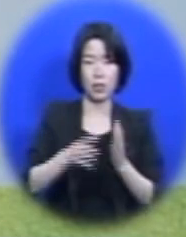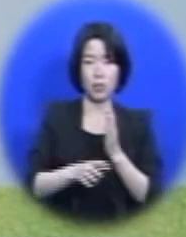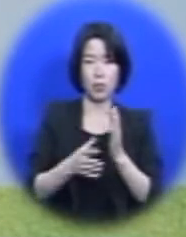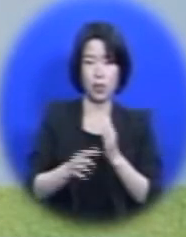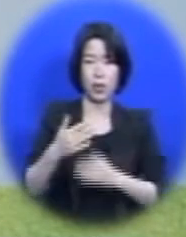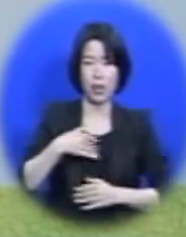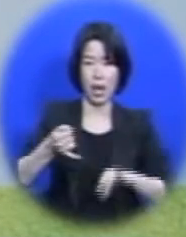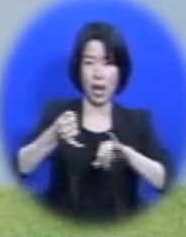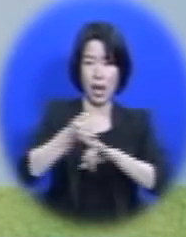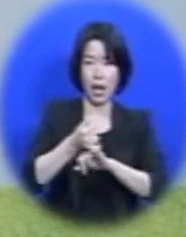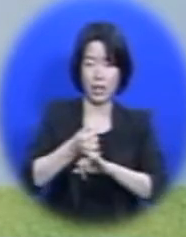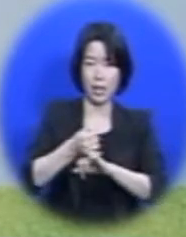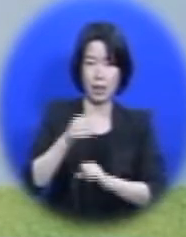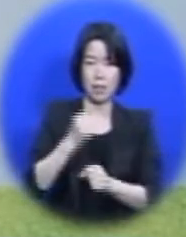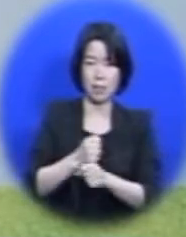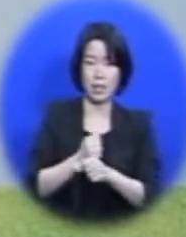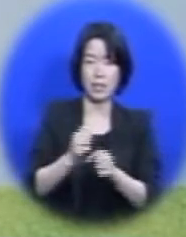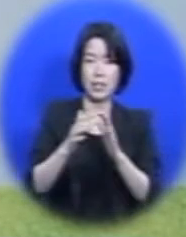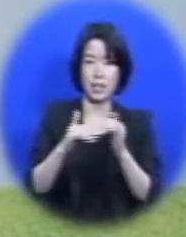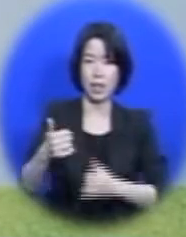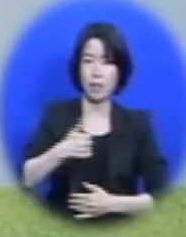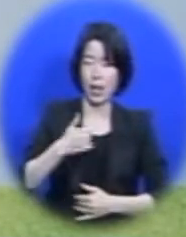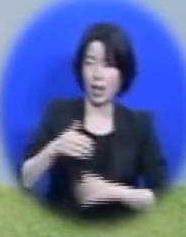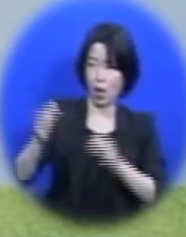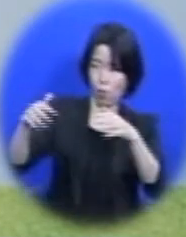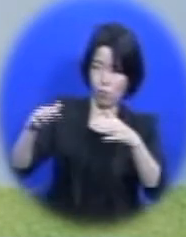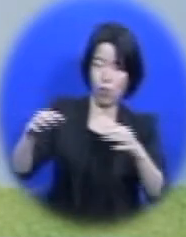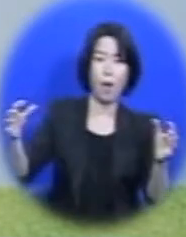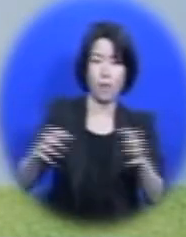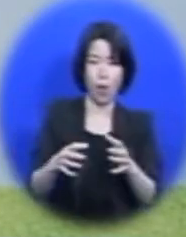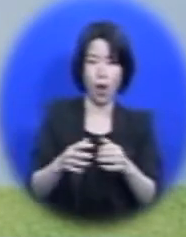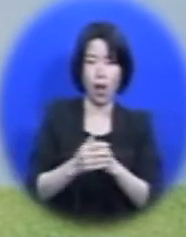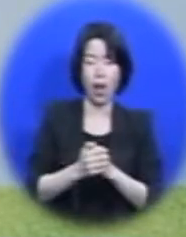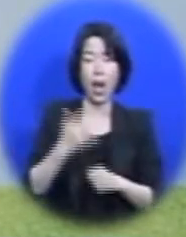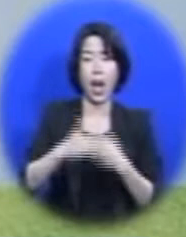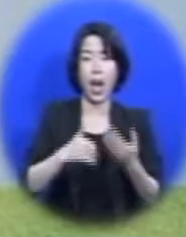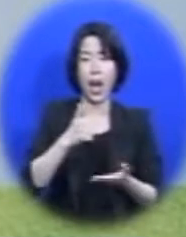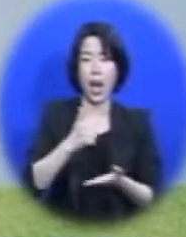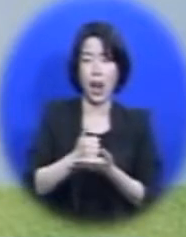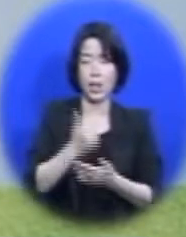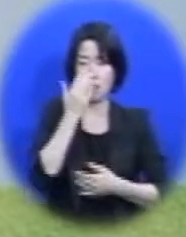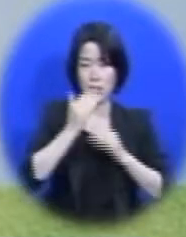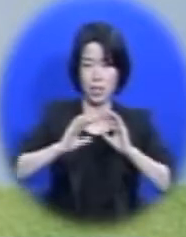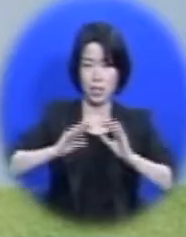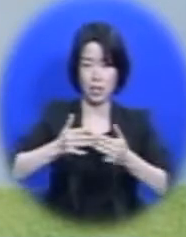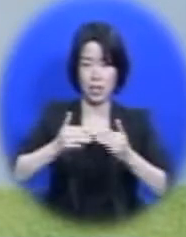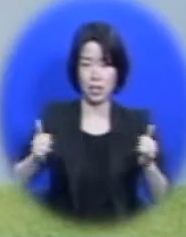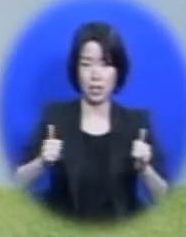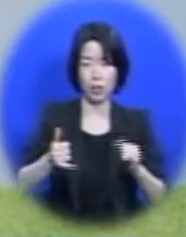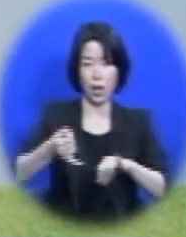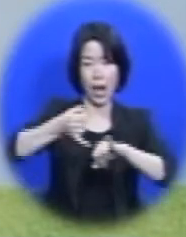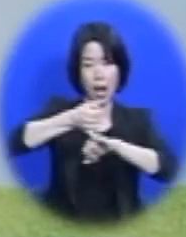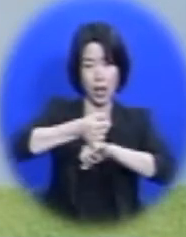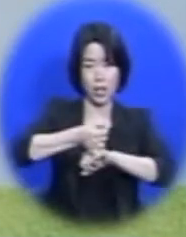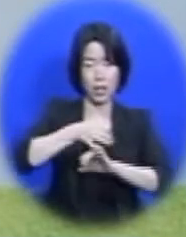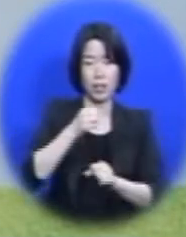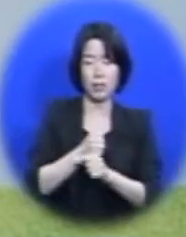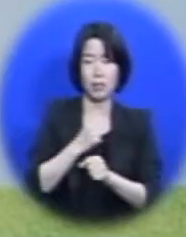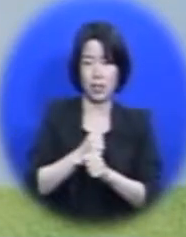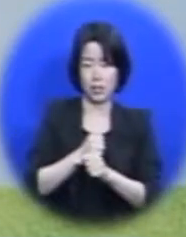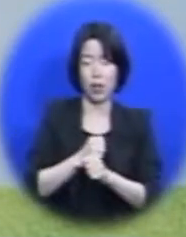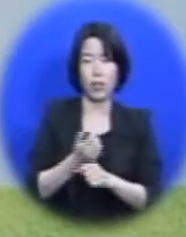세운 사람들을 나에게로 불러 모아라. 하나님은 이스라엘 백성들과 언약을